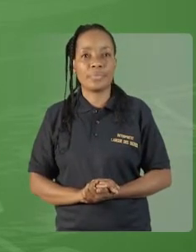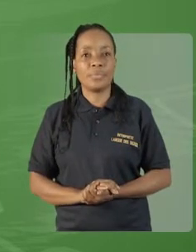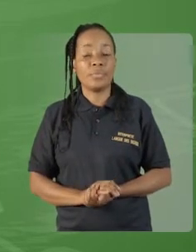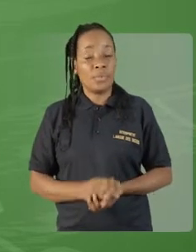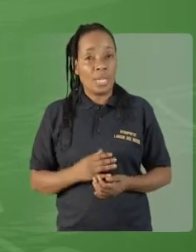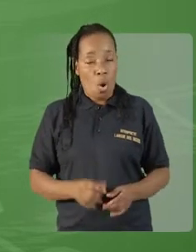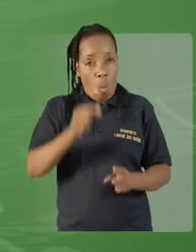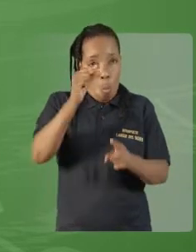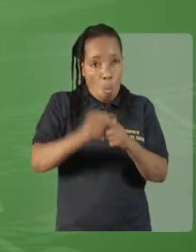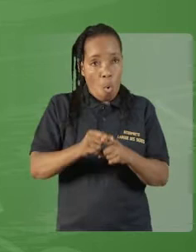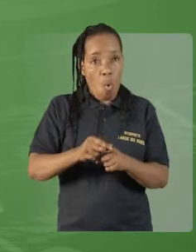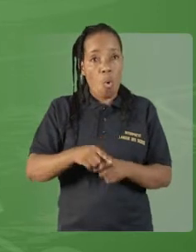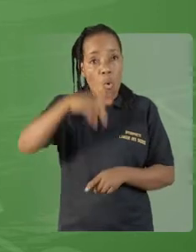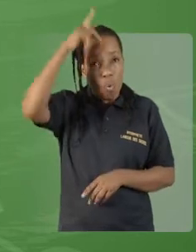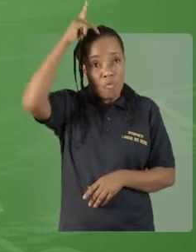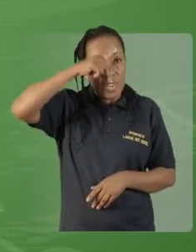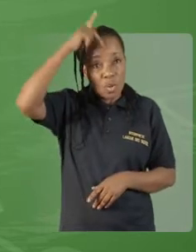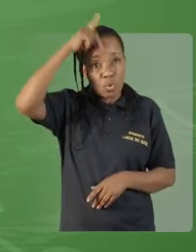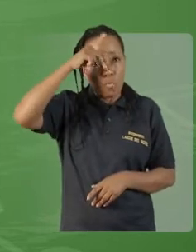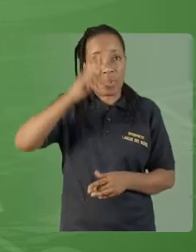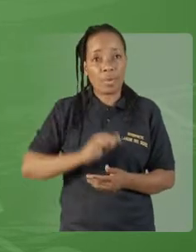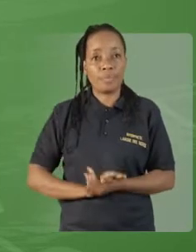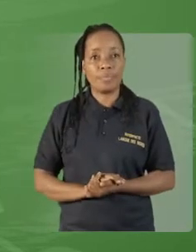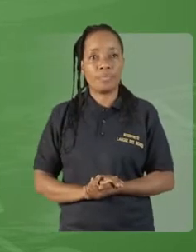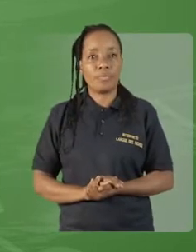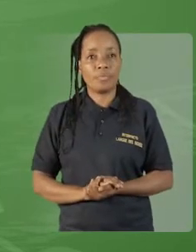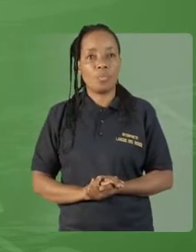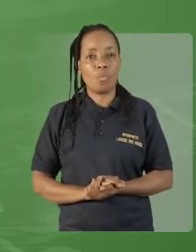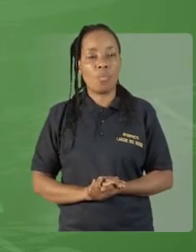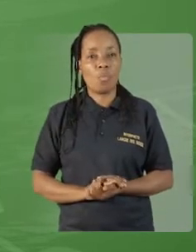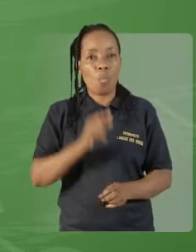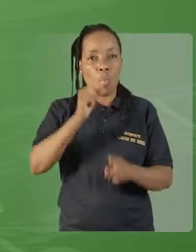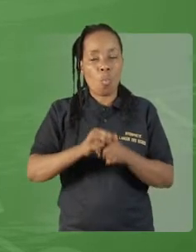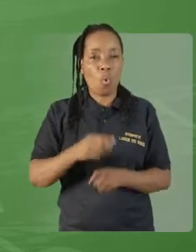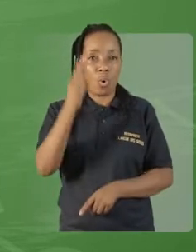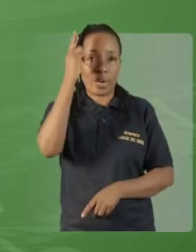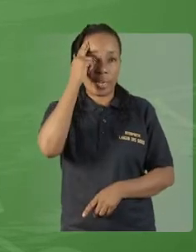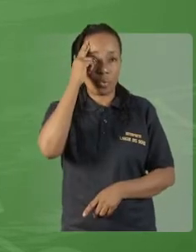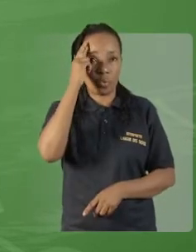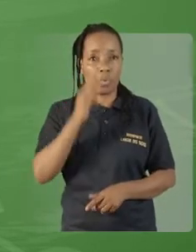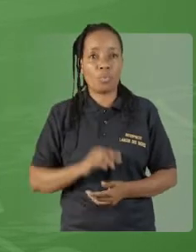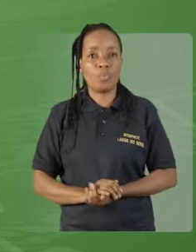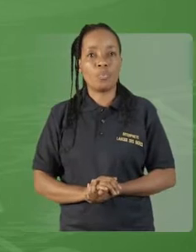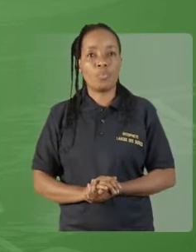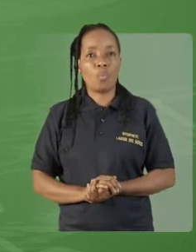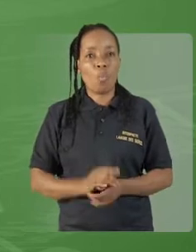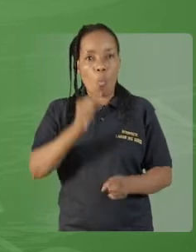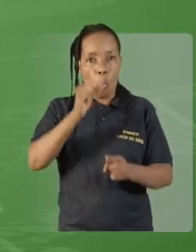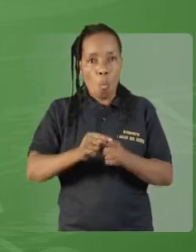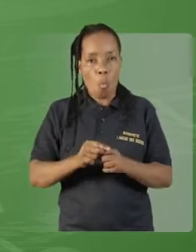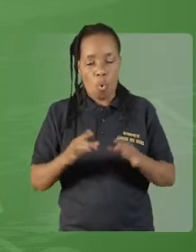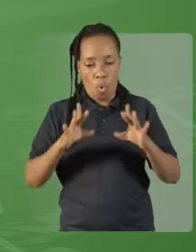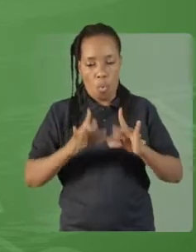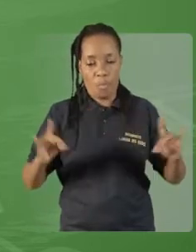avons la philosophie, la raison et enfin le